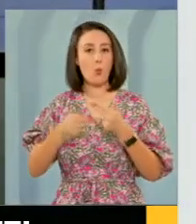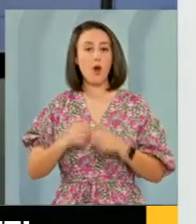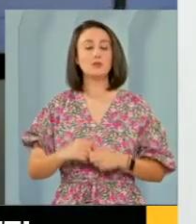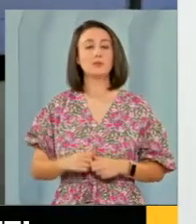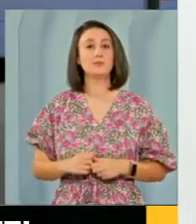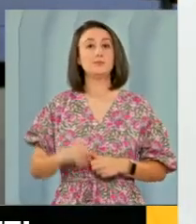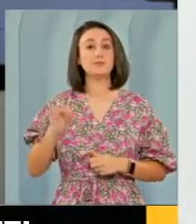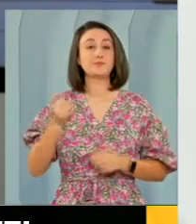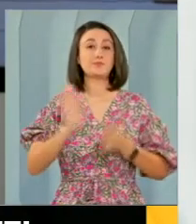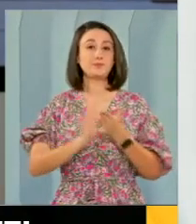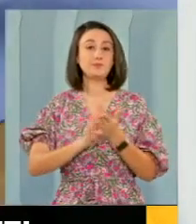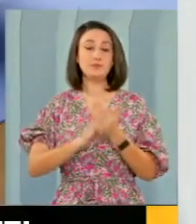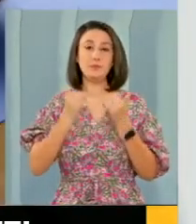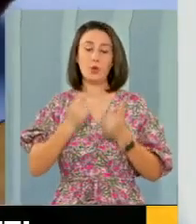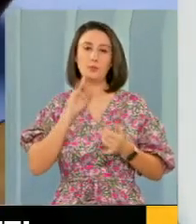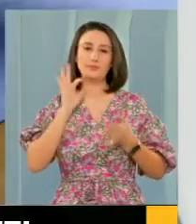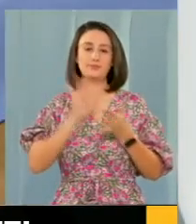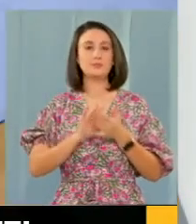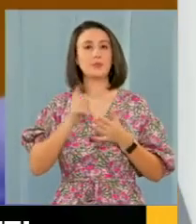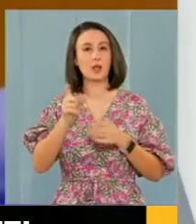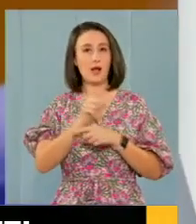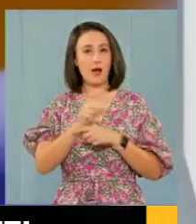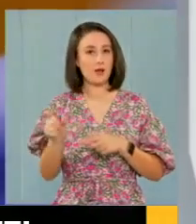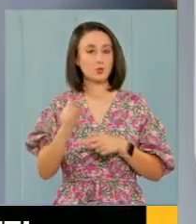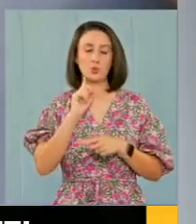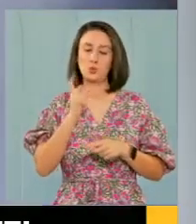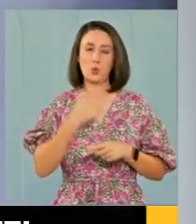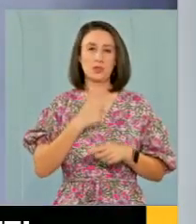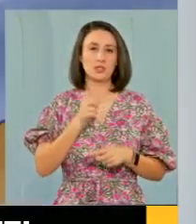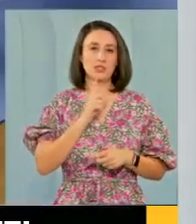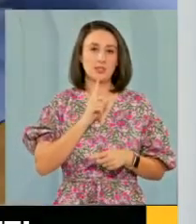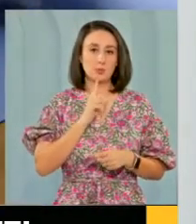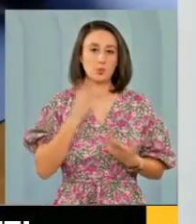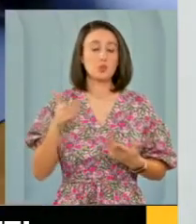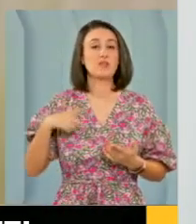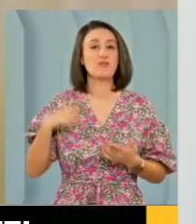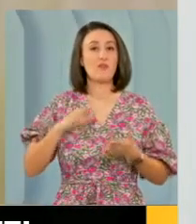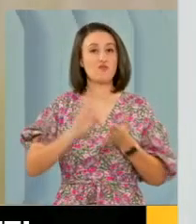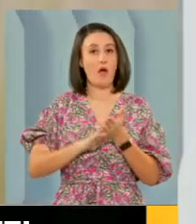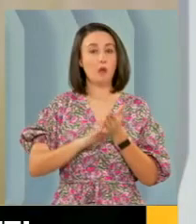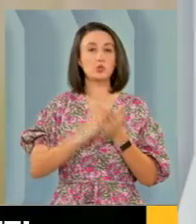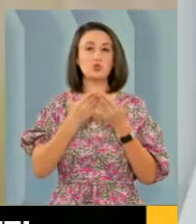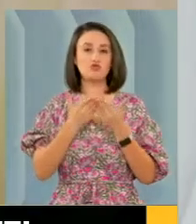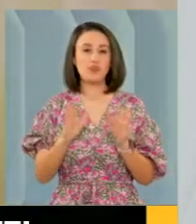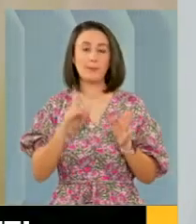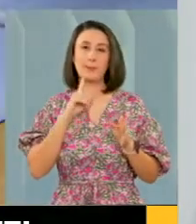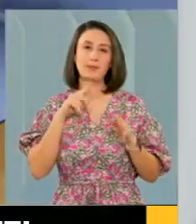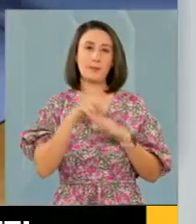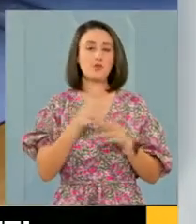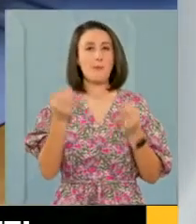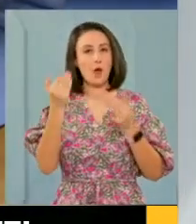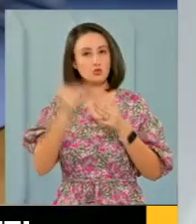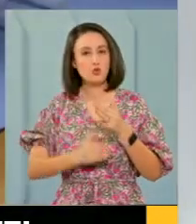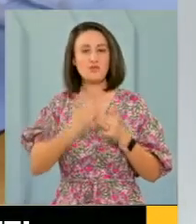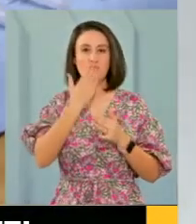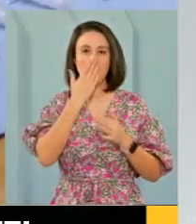Și faptul că acum sunt diagnosticate aceste cazuri nu ar putea să fie decât faptul că începem să mergem mai jos decât